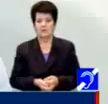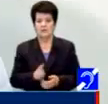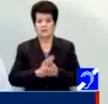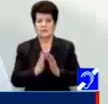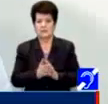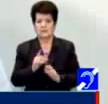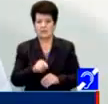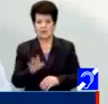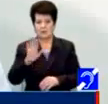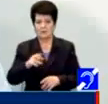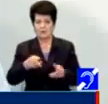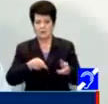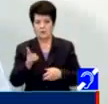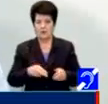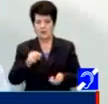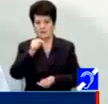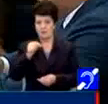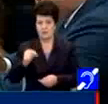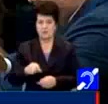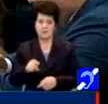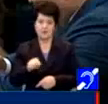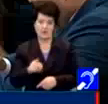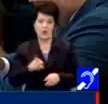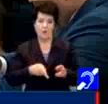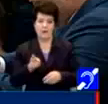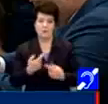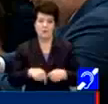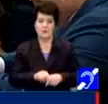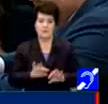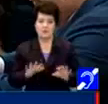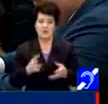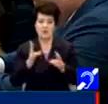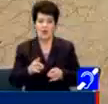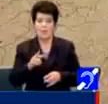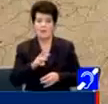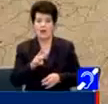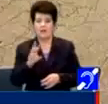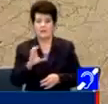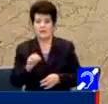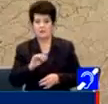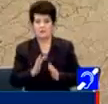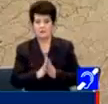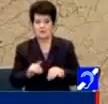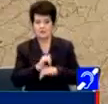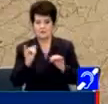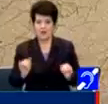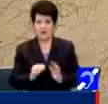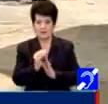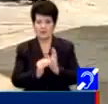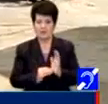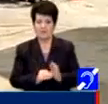Starea ei postoperatorie corespunde volumului de operație. După acest caz tragic, premierul Maia Sandu cere desfășurarea unei